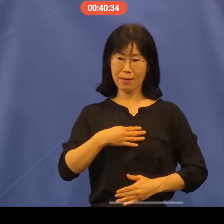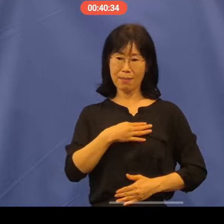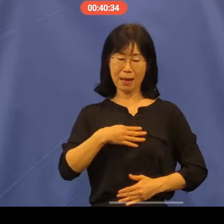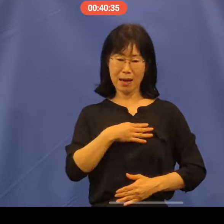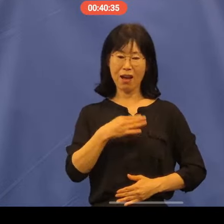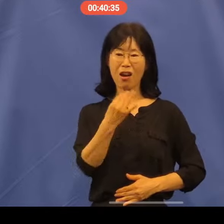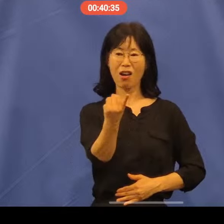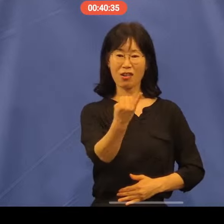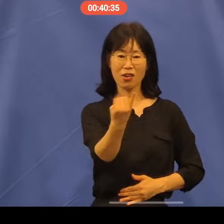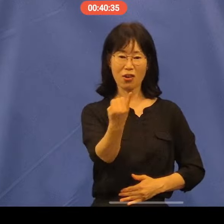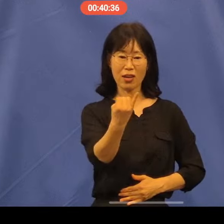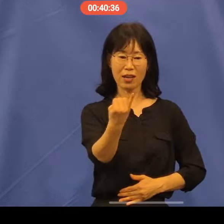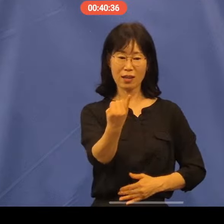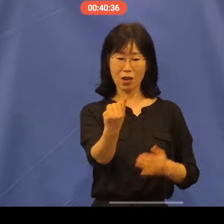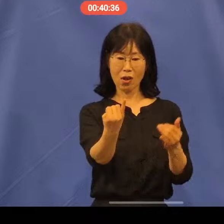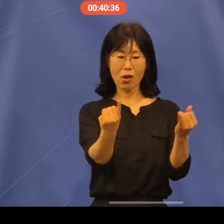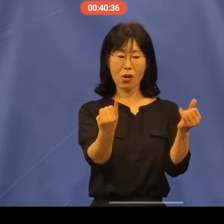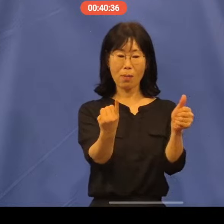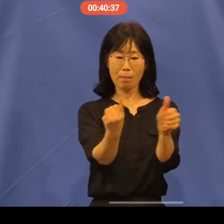근데 여러분,